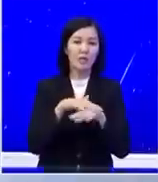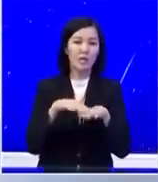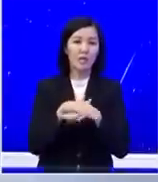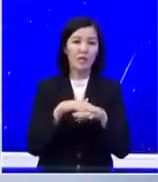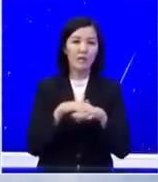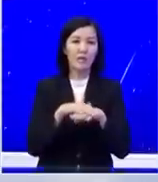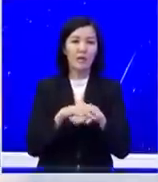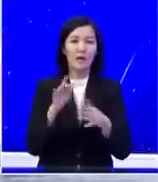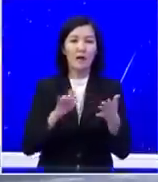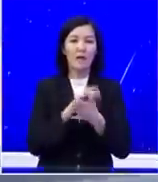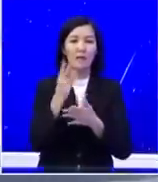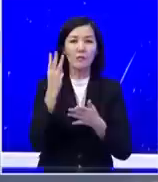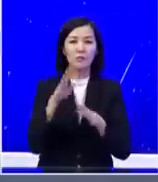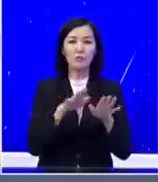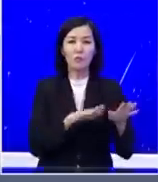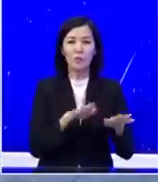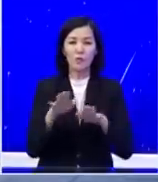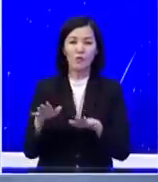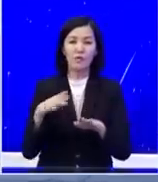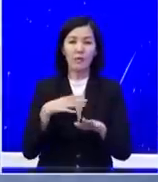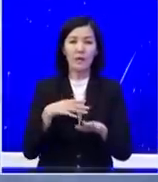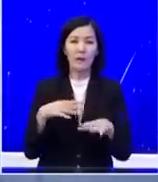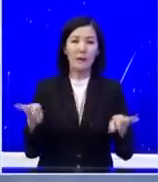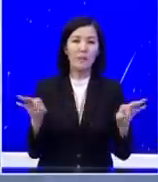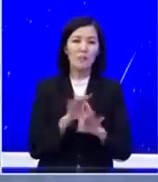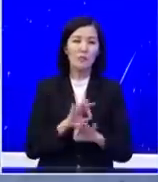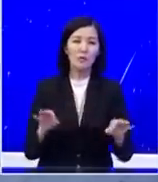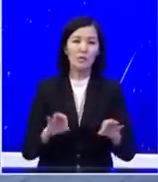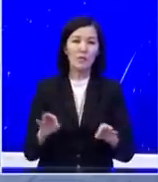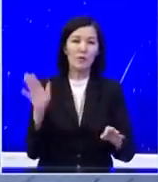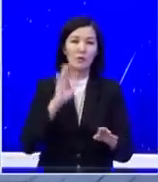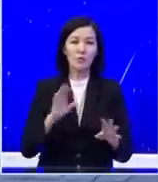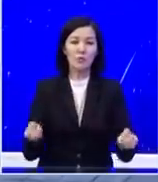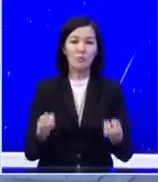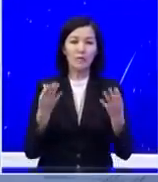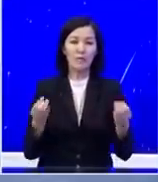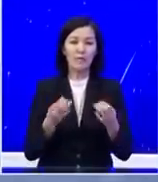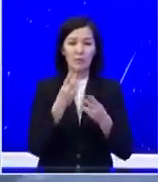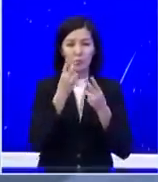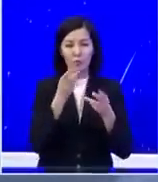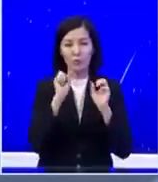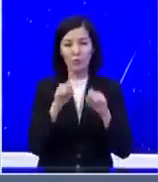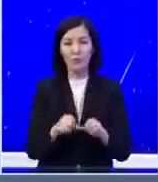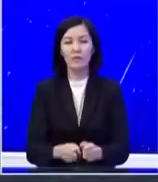үш жерінде әсем әуеннің ырғағымен мың бұрала билеп аққан суды тамашалай алады.